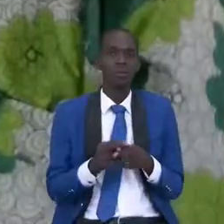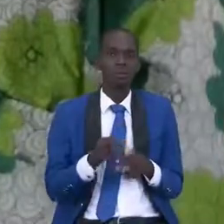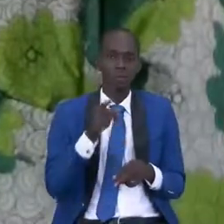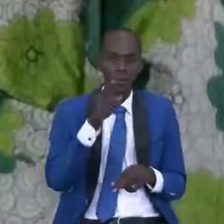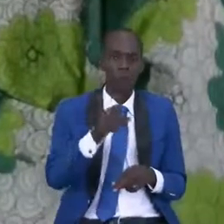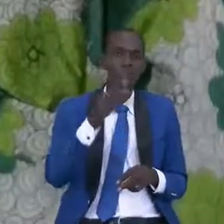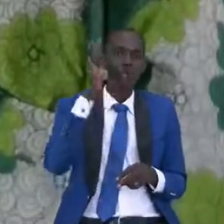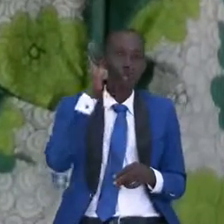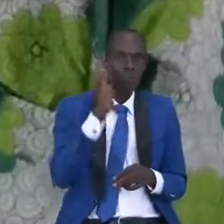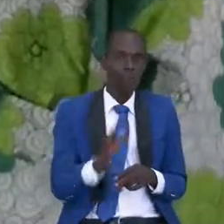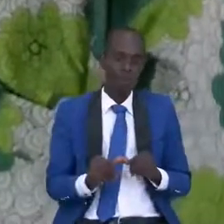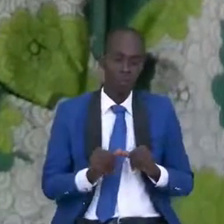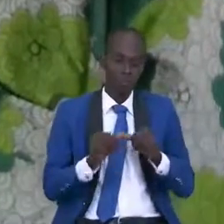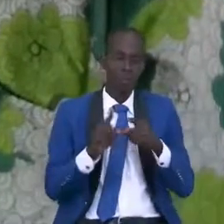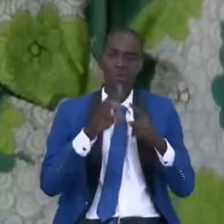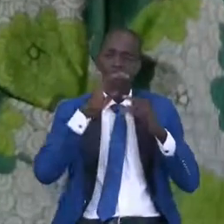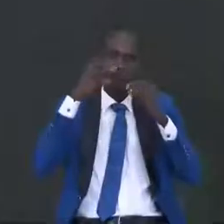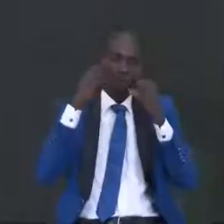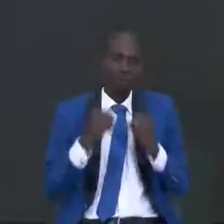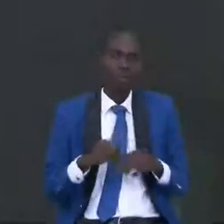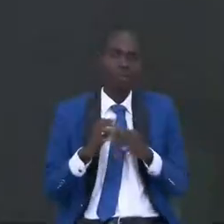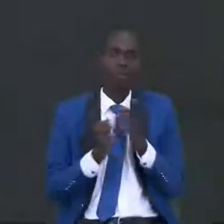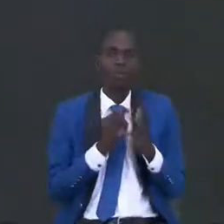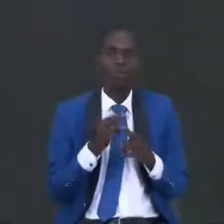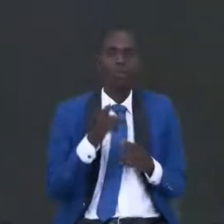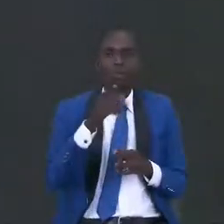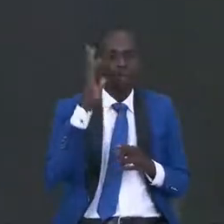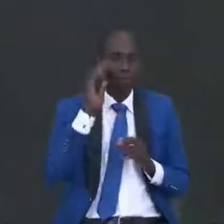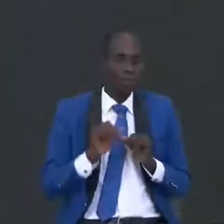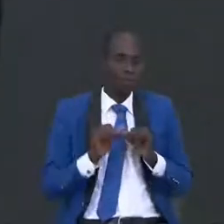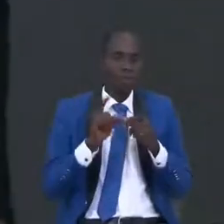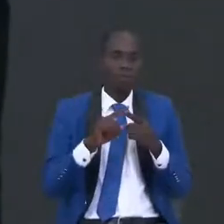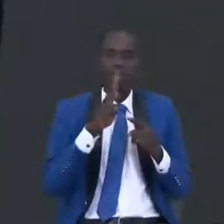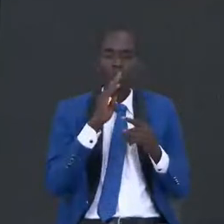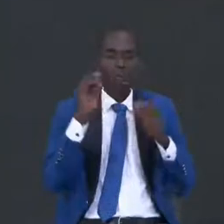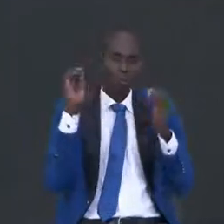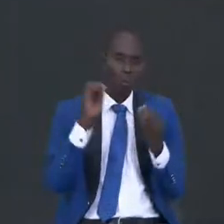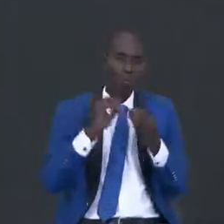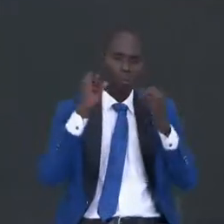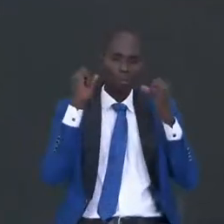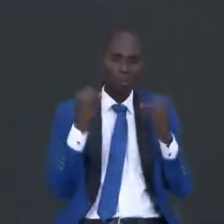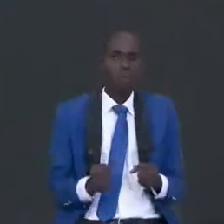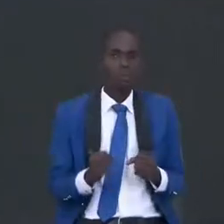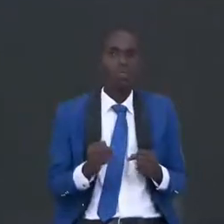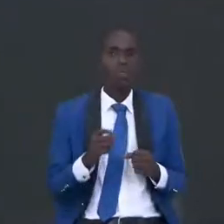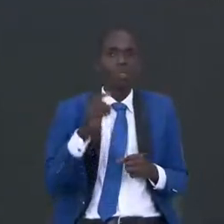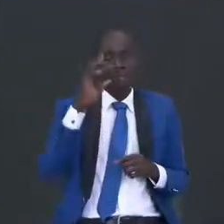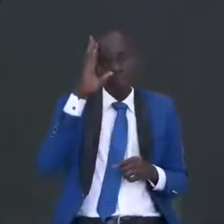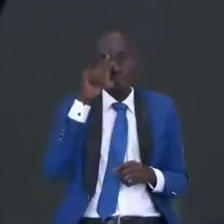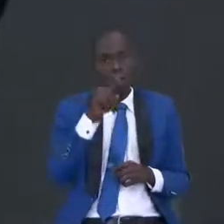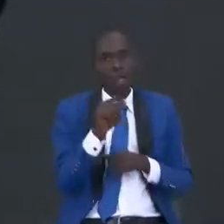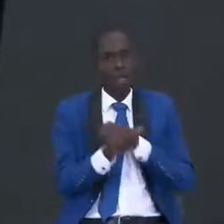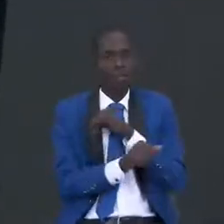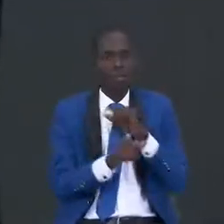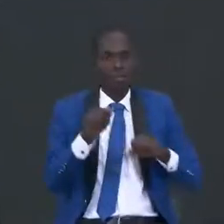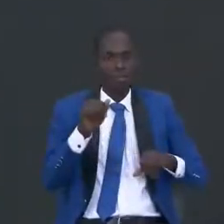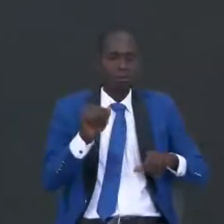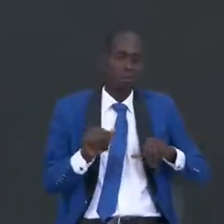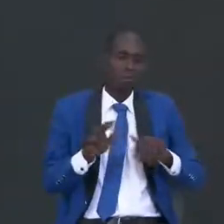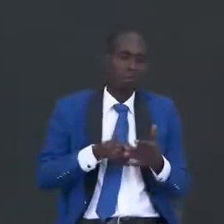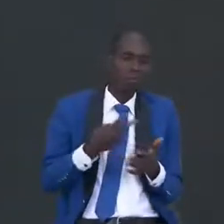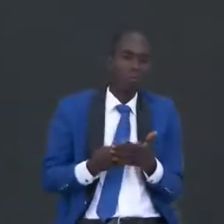Tu seras fort. Tu seras puissant. Il ne douta point au sujet de la promesse de Dieu